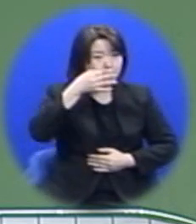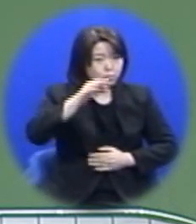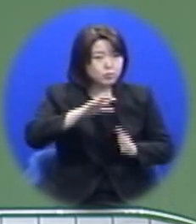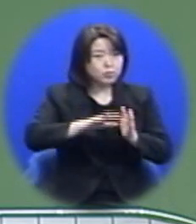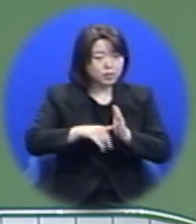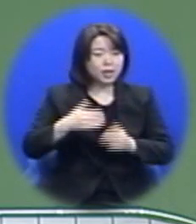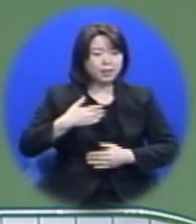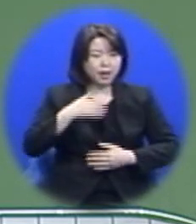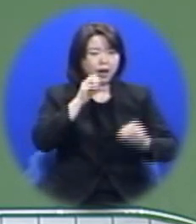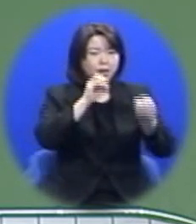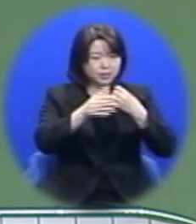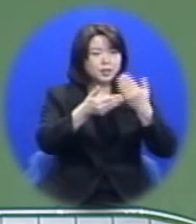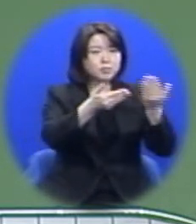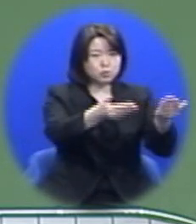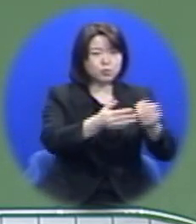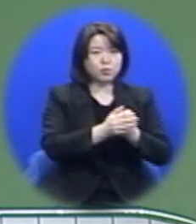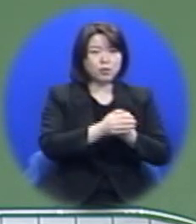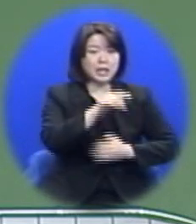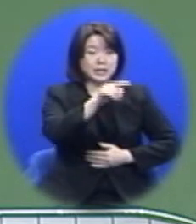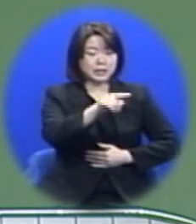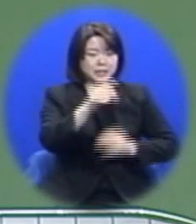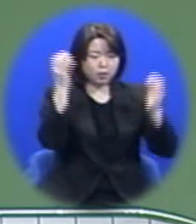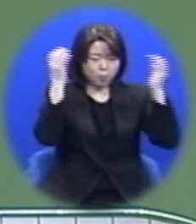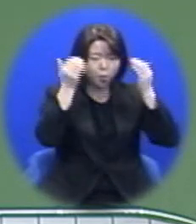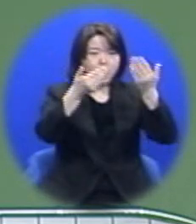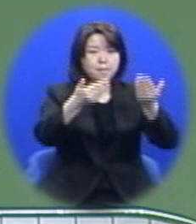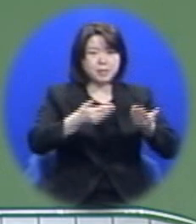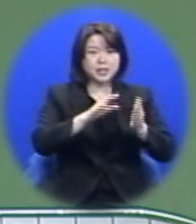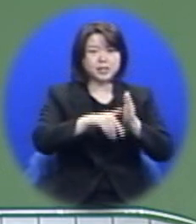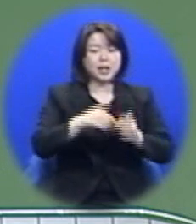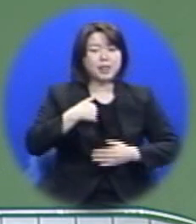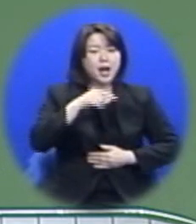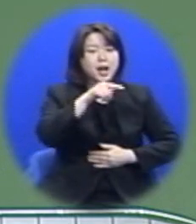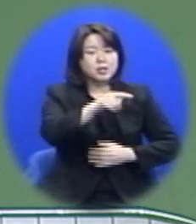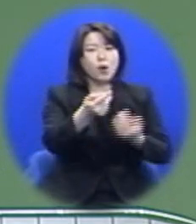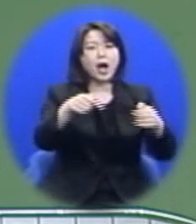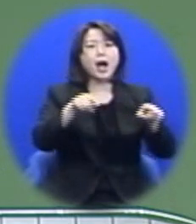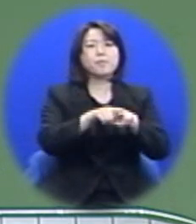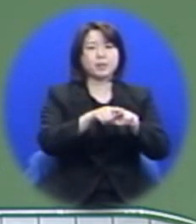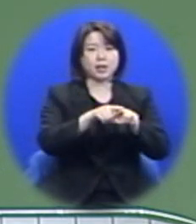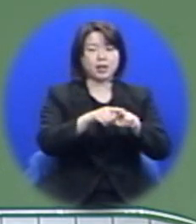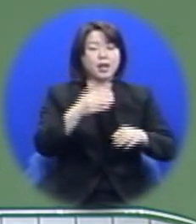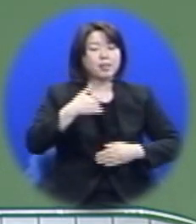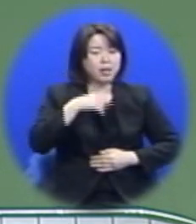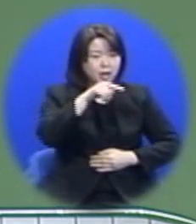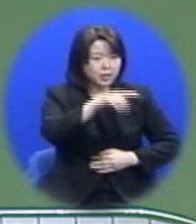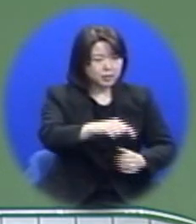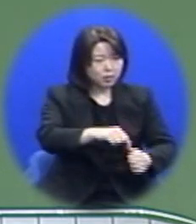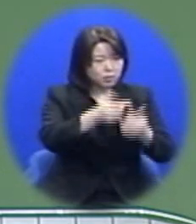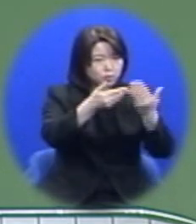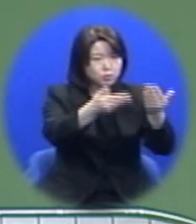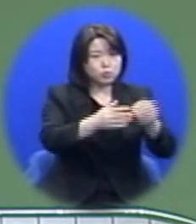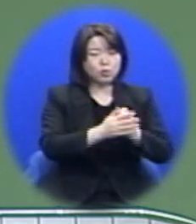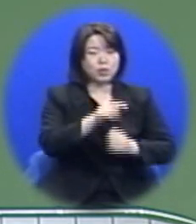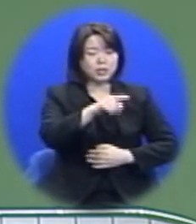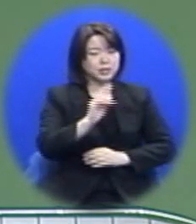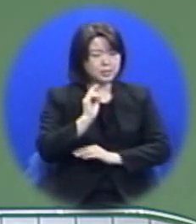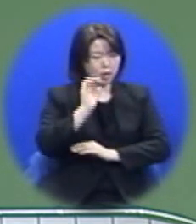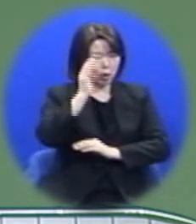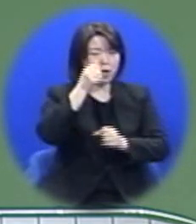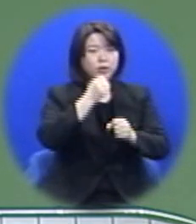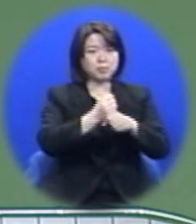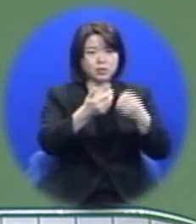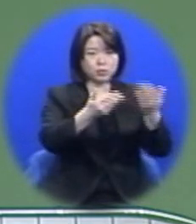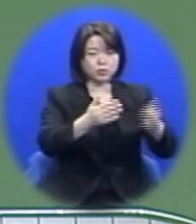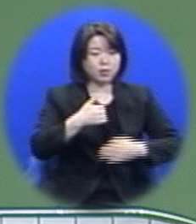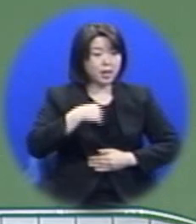내가 응답하고 그가 고난받을 때에 내가 그와 함께 있겠다. 내가 그를 건져주고 그를 영화롭게 하겠다.